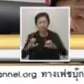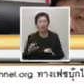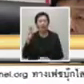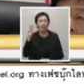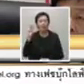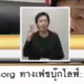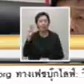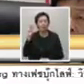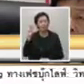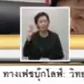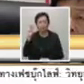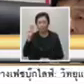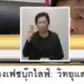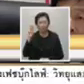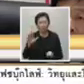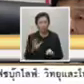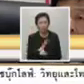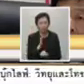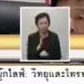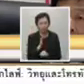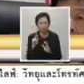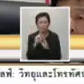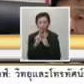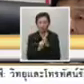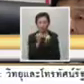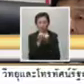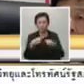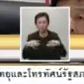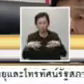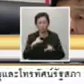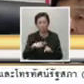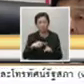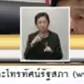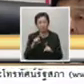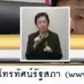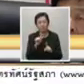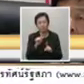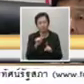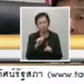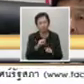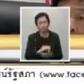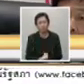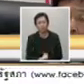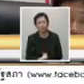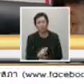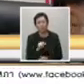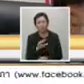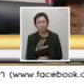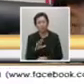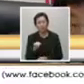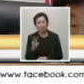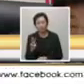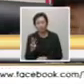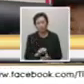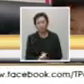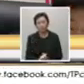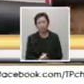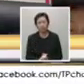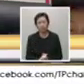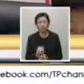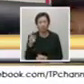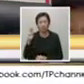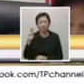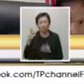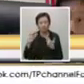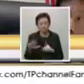นูญนะฮะเมื่อวันที่16กรกฎาคมแล้วต่อมาวันที่25 26ท่านโยถือว่าถวายสัตว์เสร็